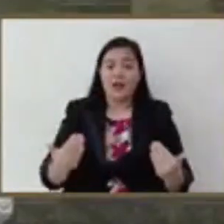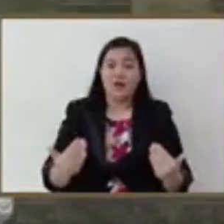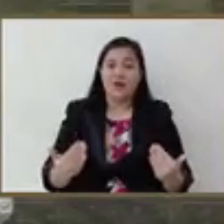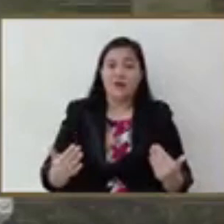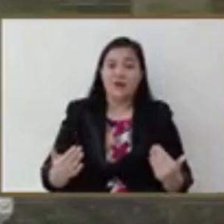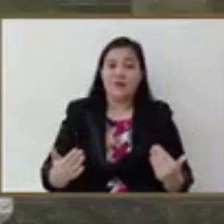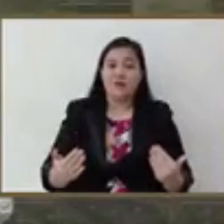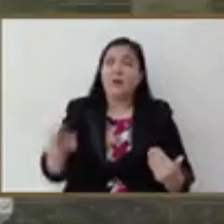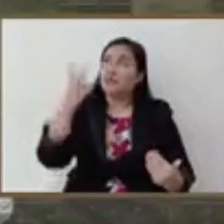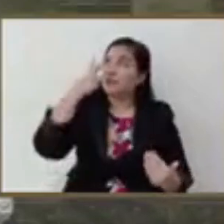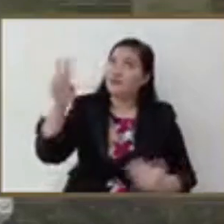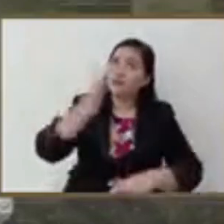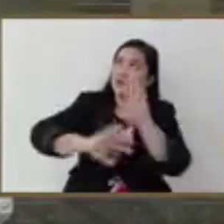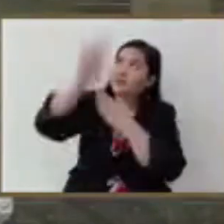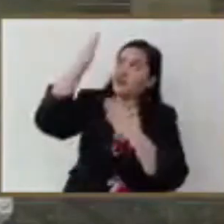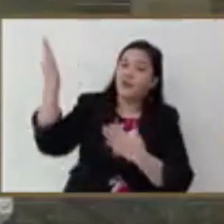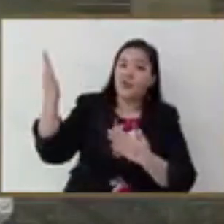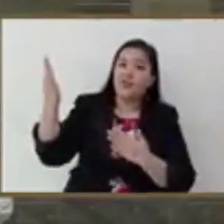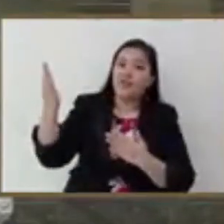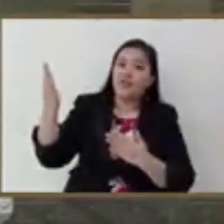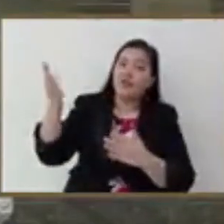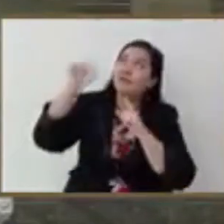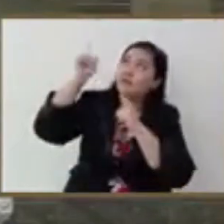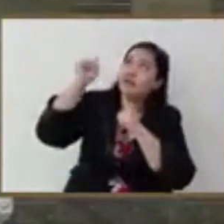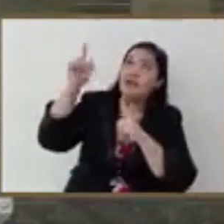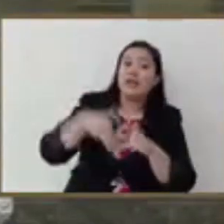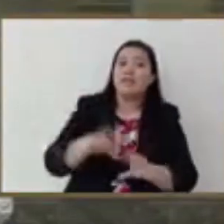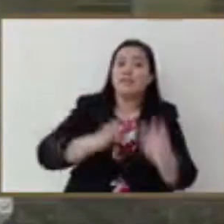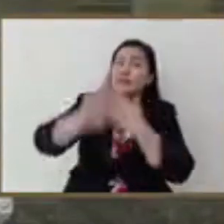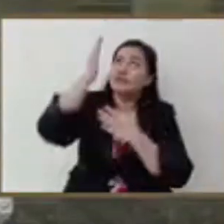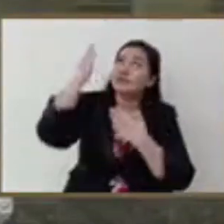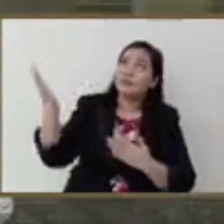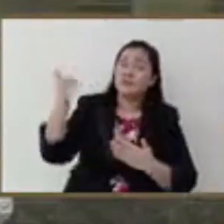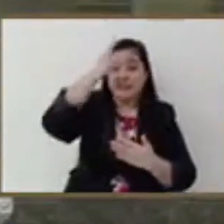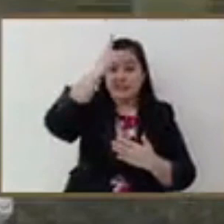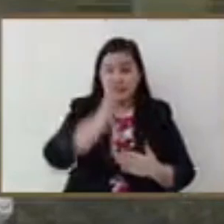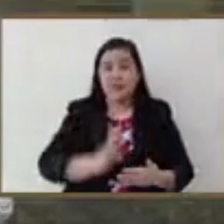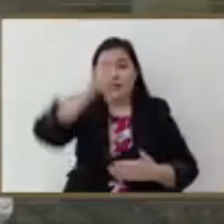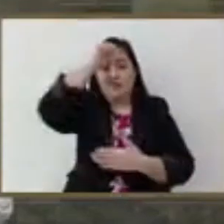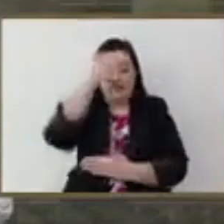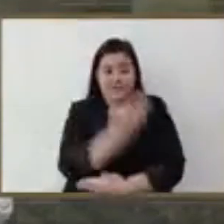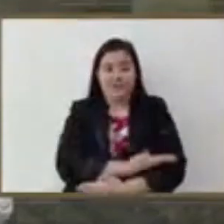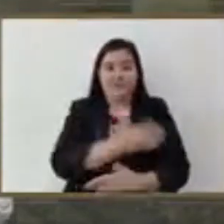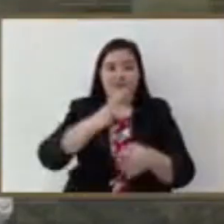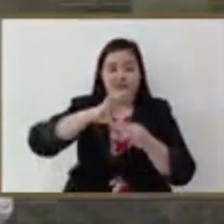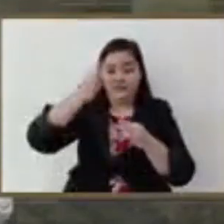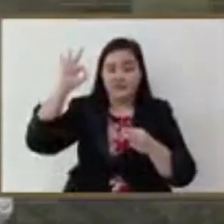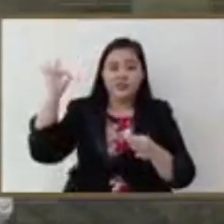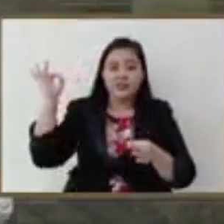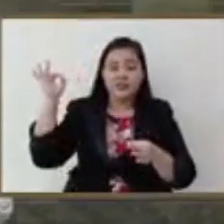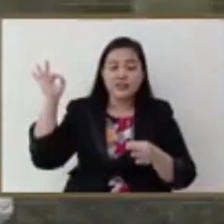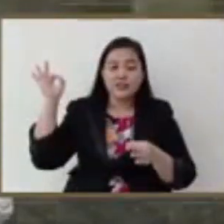at anong meron doon, mga kapatid? Nandun ang Panginoong, nandun ang Diyos Ama, nandun ang anak, makikita natin, nandun ang Banal